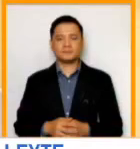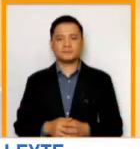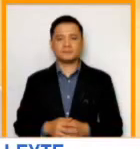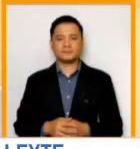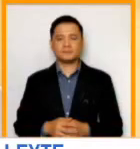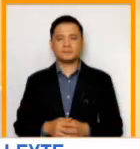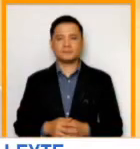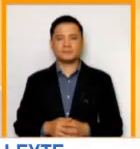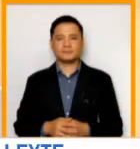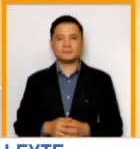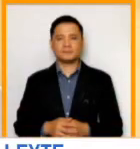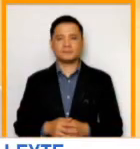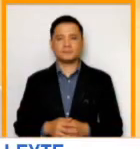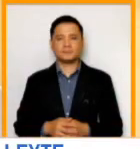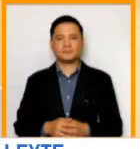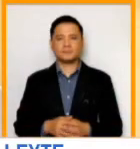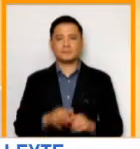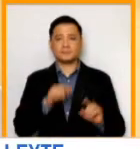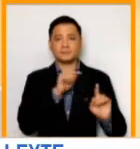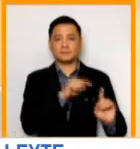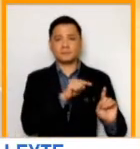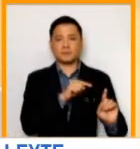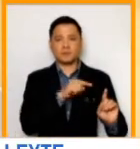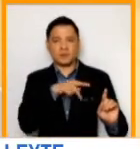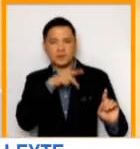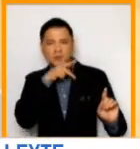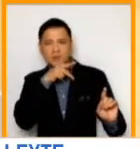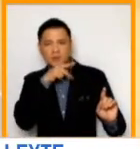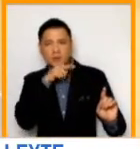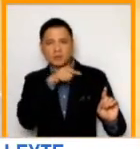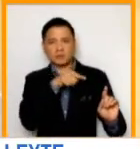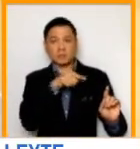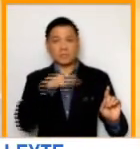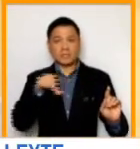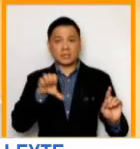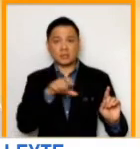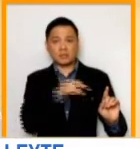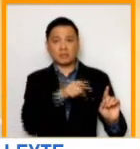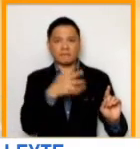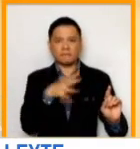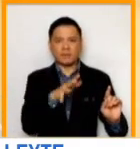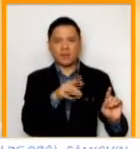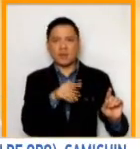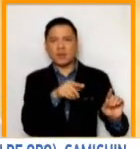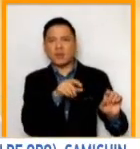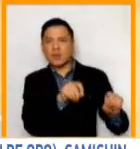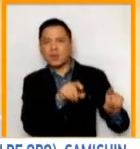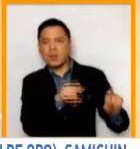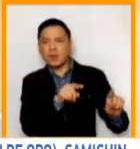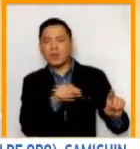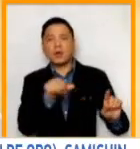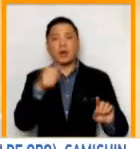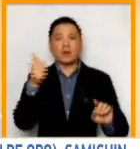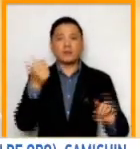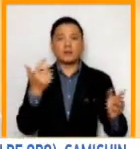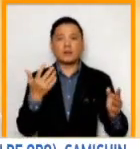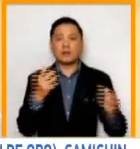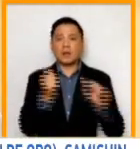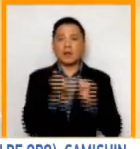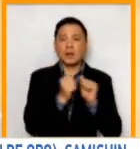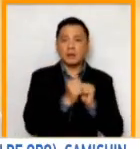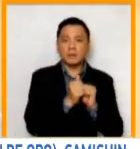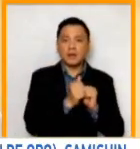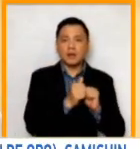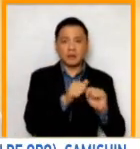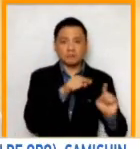Matapos maaresto ang isang wanted na tulak sa Quezon, Kamakailan, nakontak ang kanyang umanong kasabwat at kalauna'y naaresto rin. May